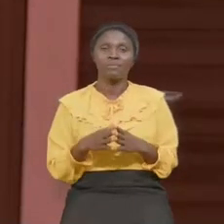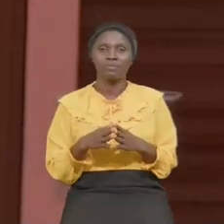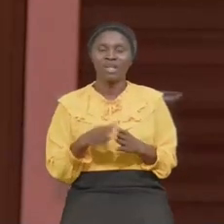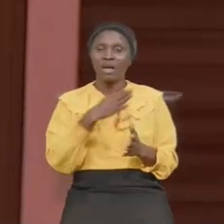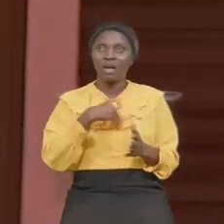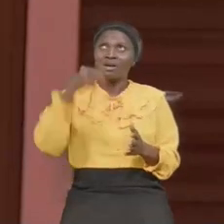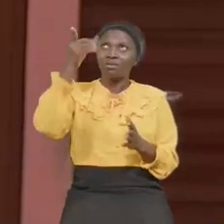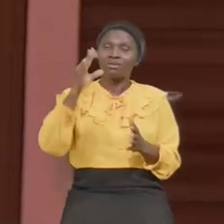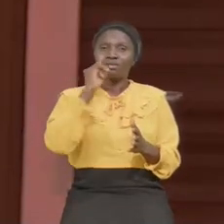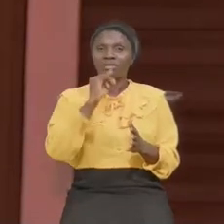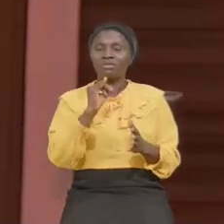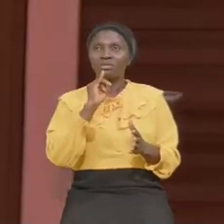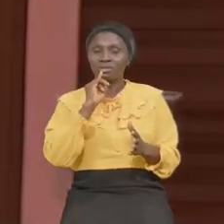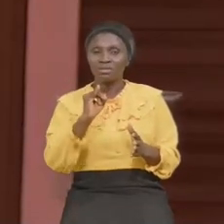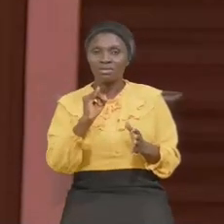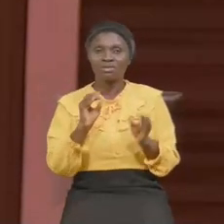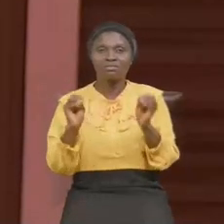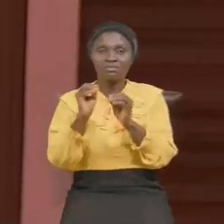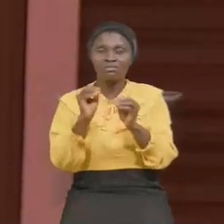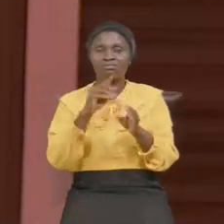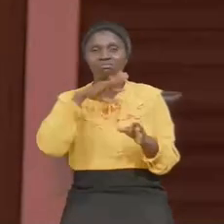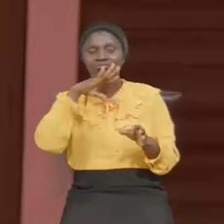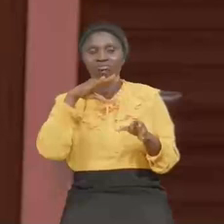est pur. Dieu est parfait.